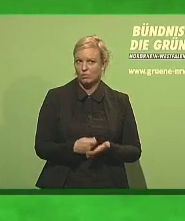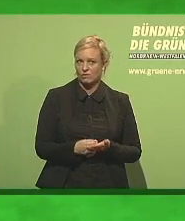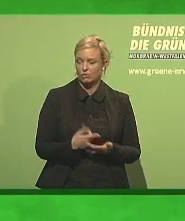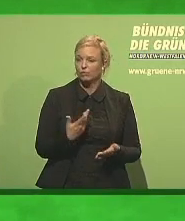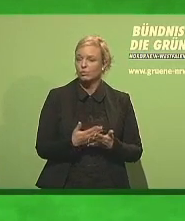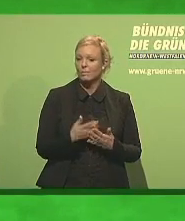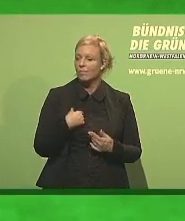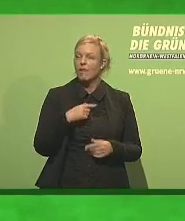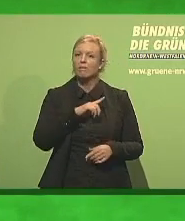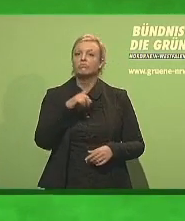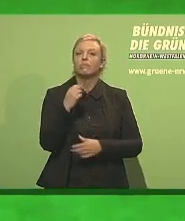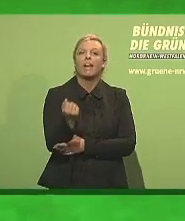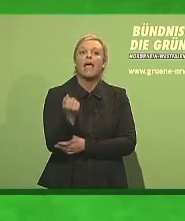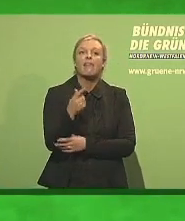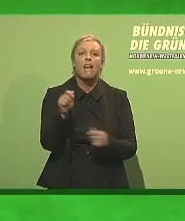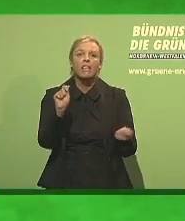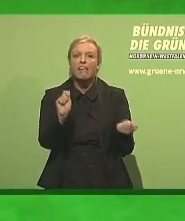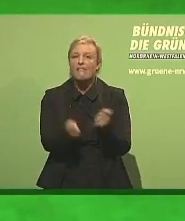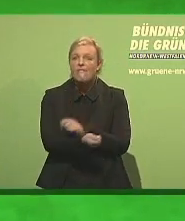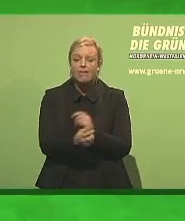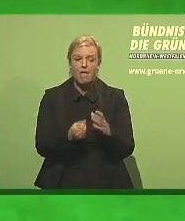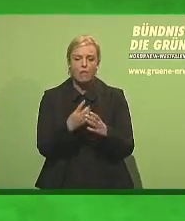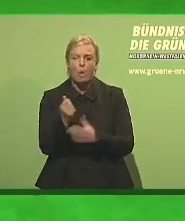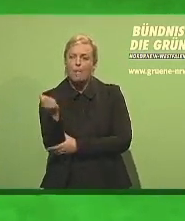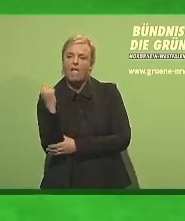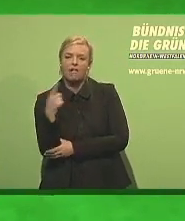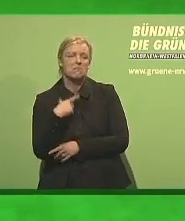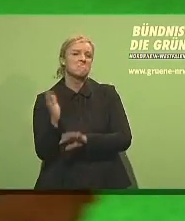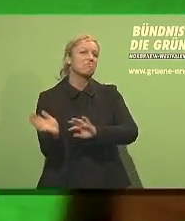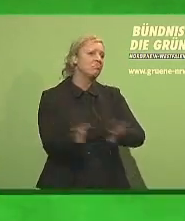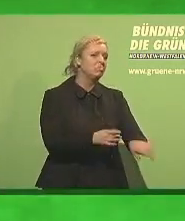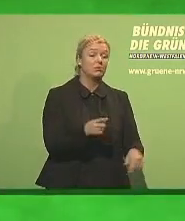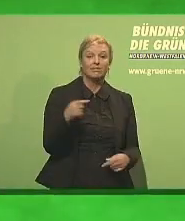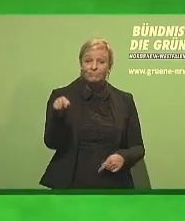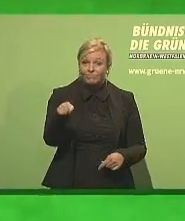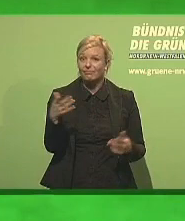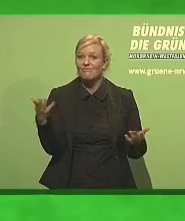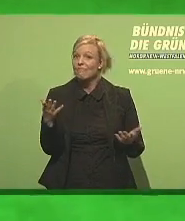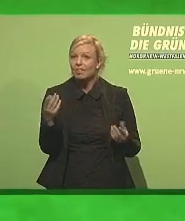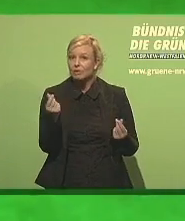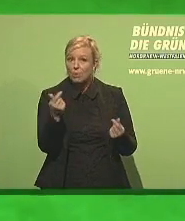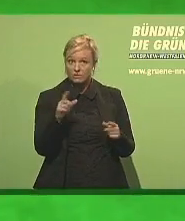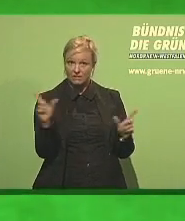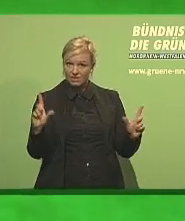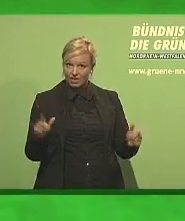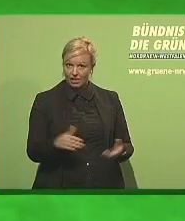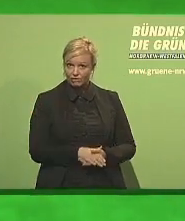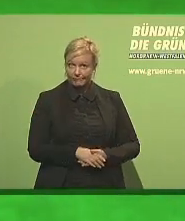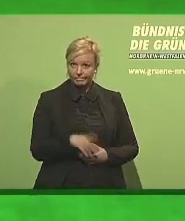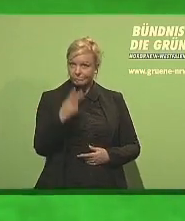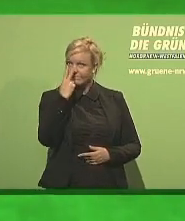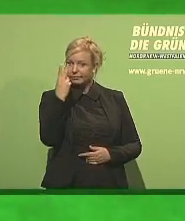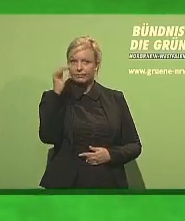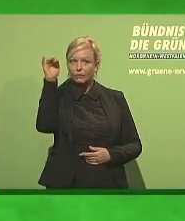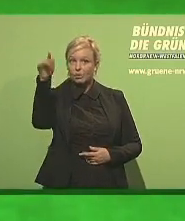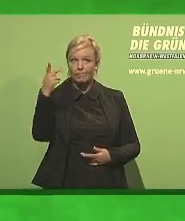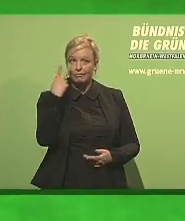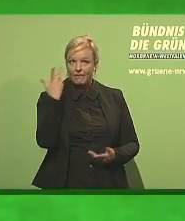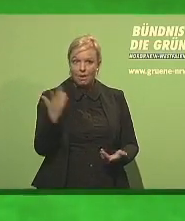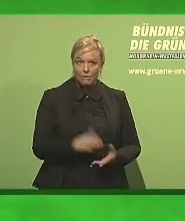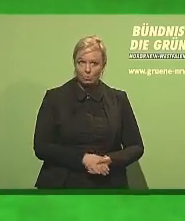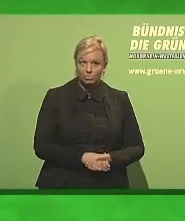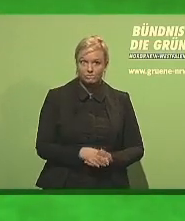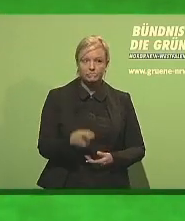nicht auf Energieeffizienz und erneuerbare Energien setzen? Was würde das die Gesellschaft kosten? Und da muss man nur auf